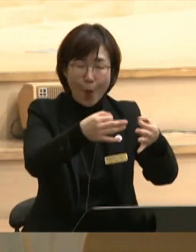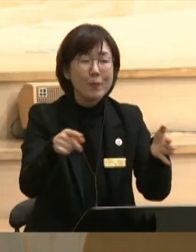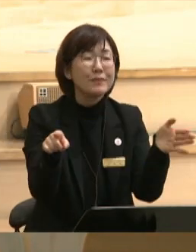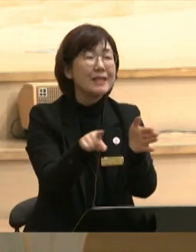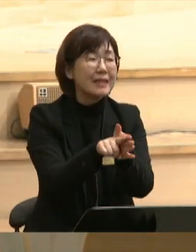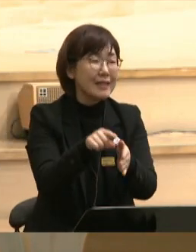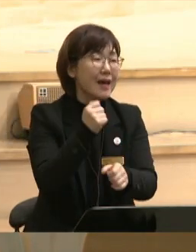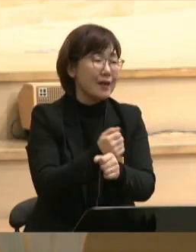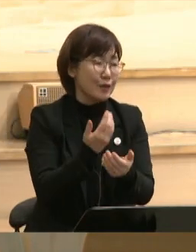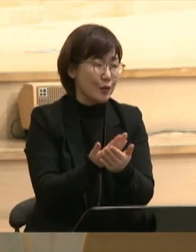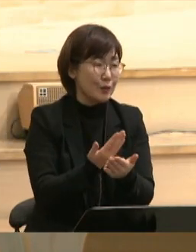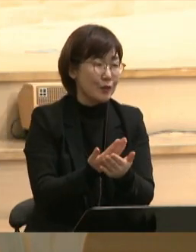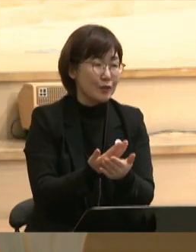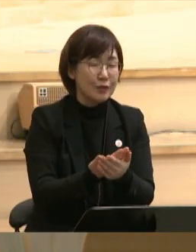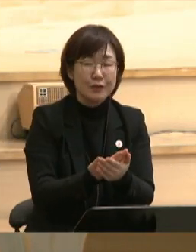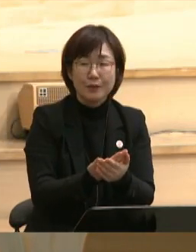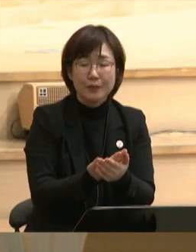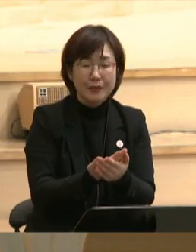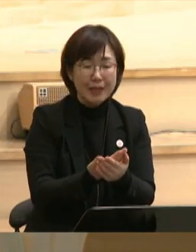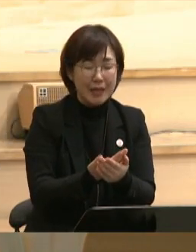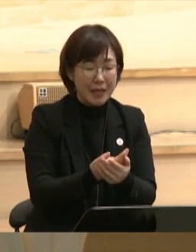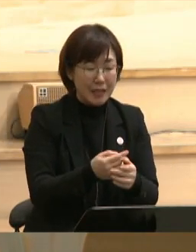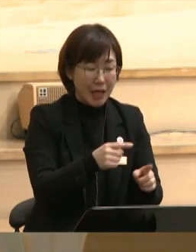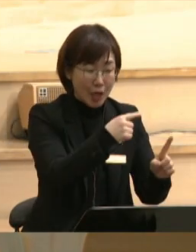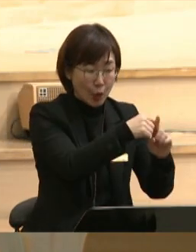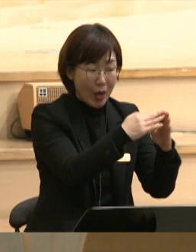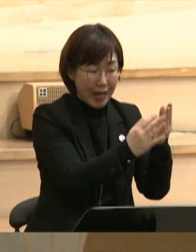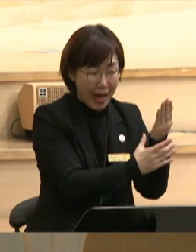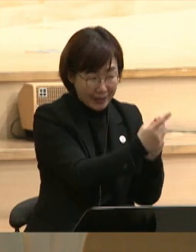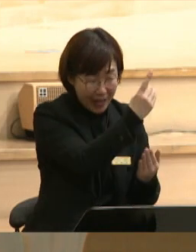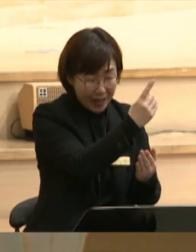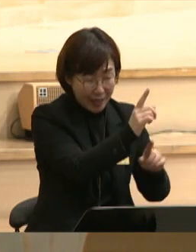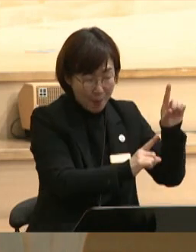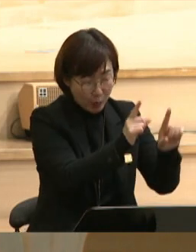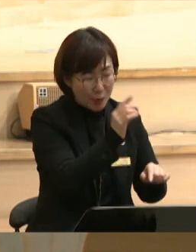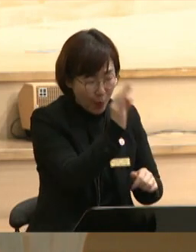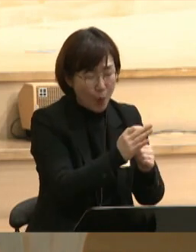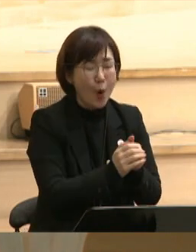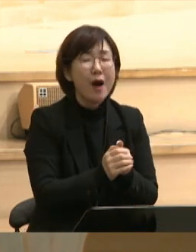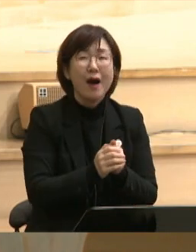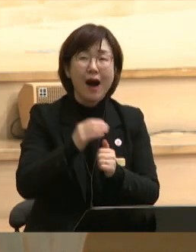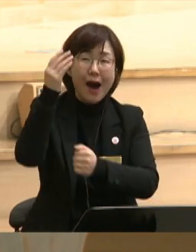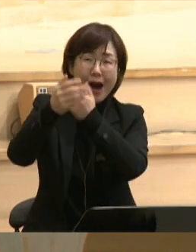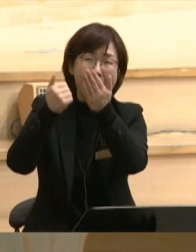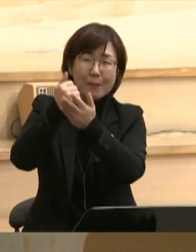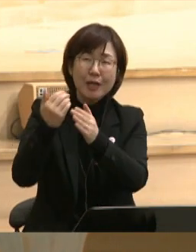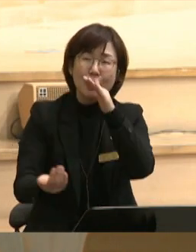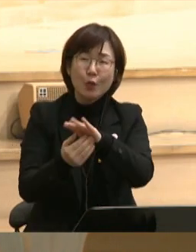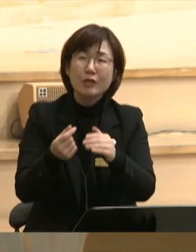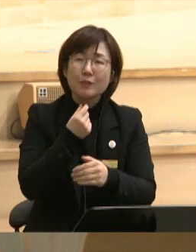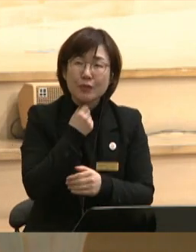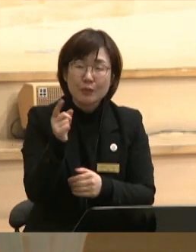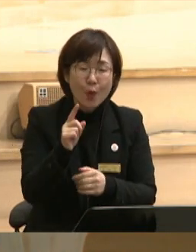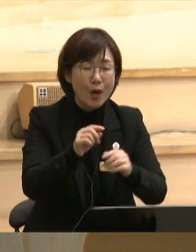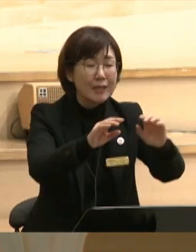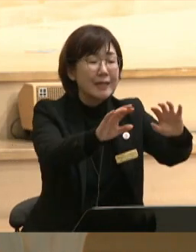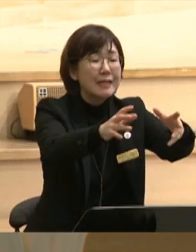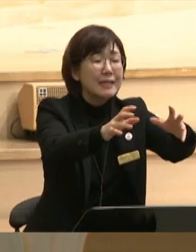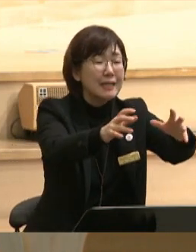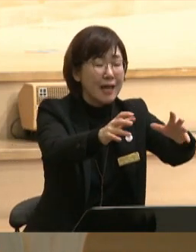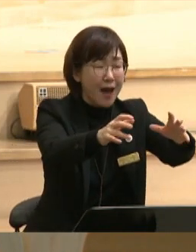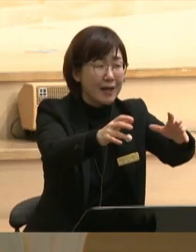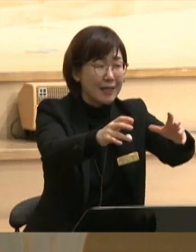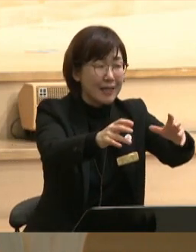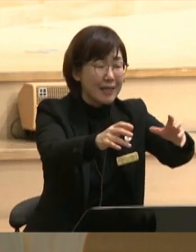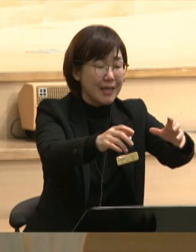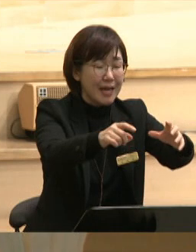믿게 하옵소서 하나된 교회를 통해서 우리 하나님께서 이루고 싶은 것은 그 세상이 아는